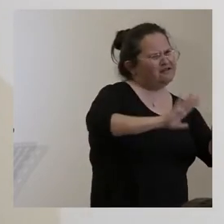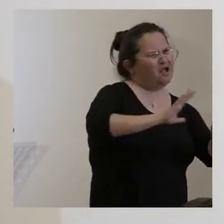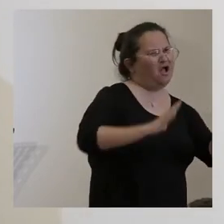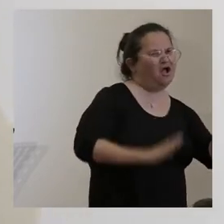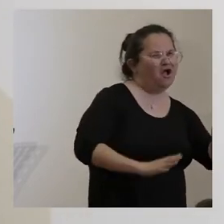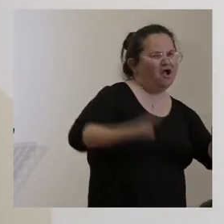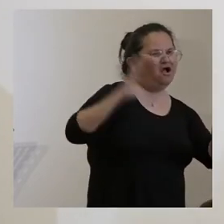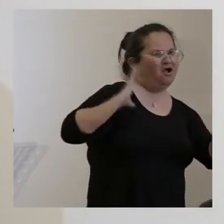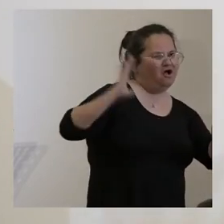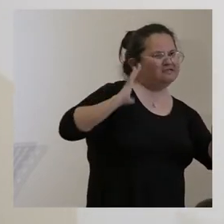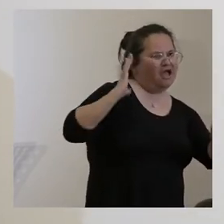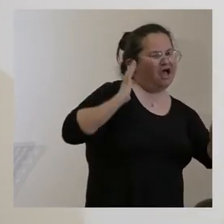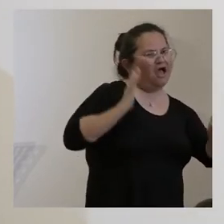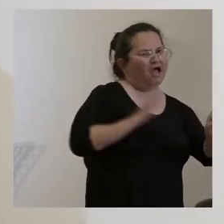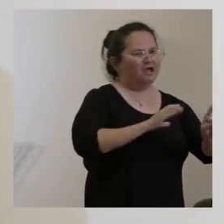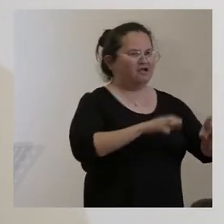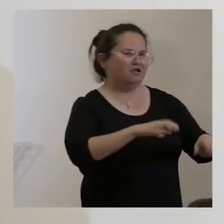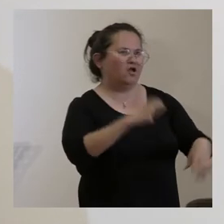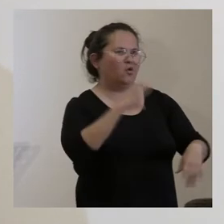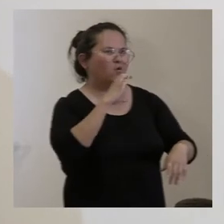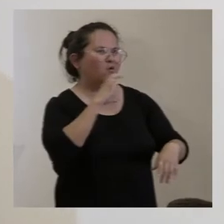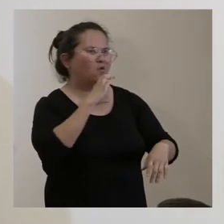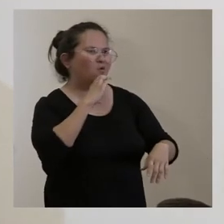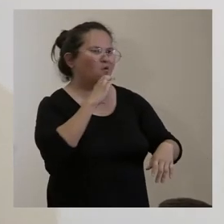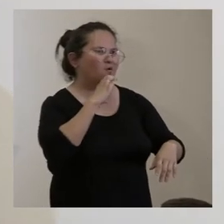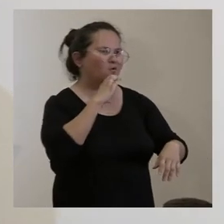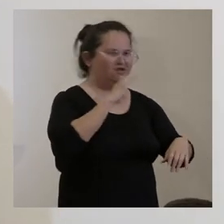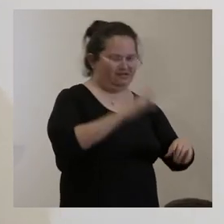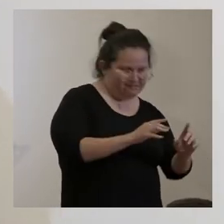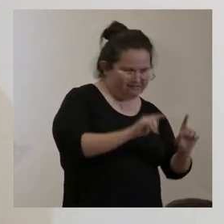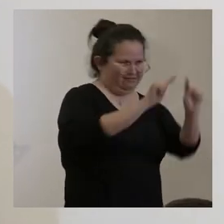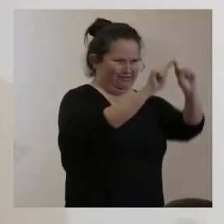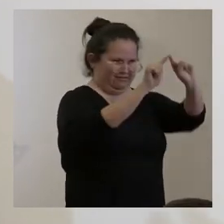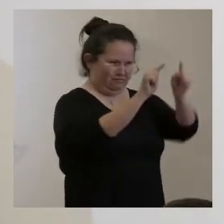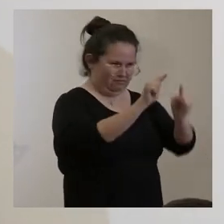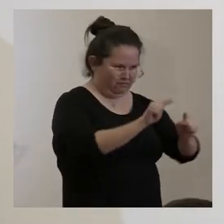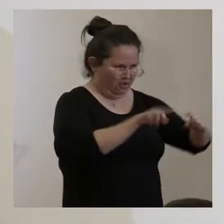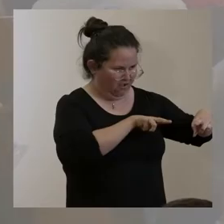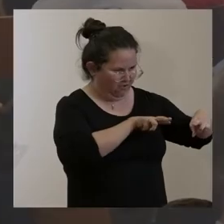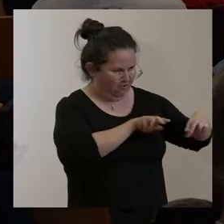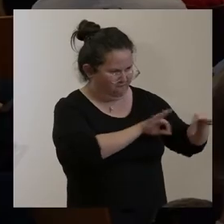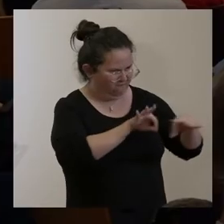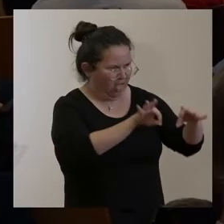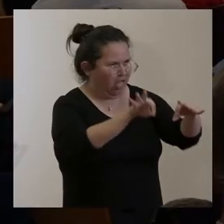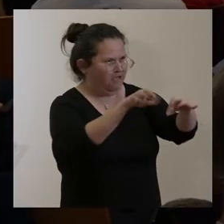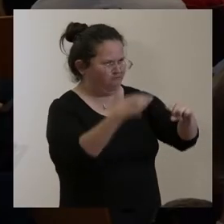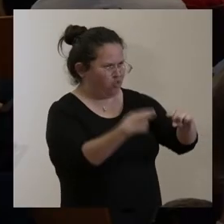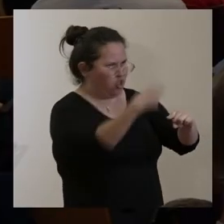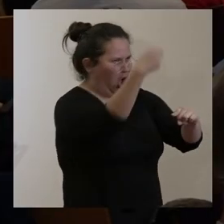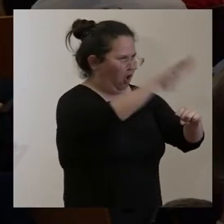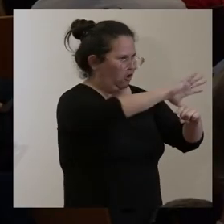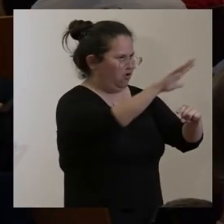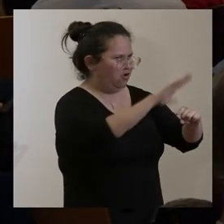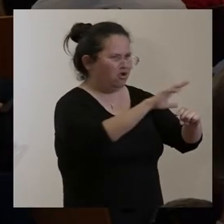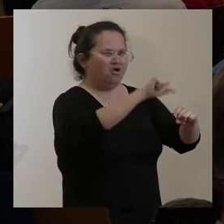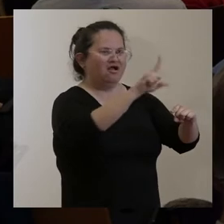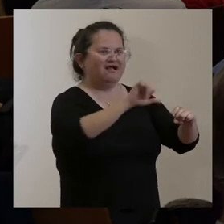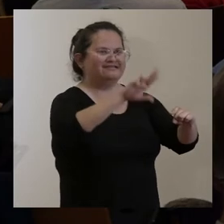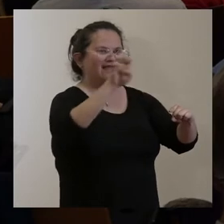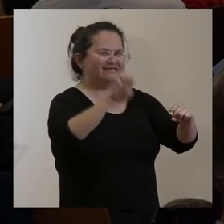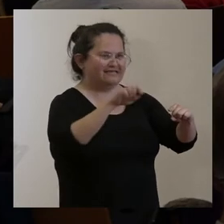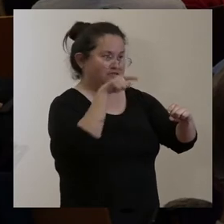trouve immédiatement au nord du fleuve Zaïre, ce qu'on appelle à l'époque la